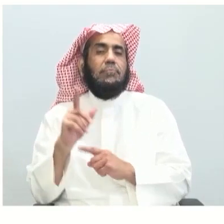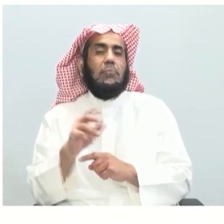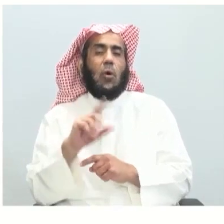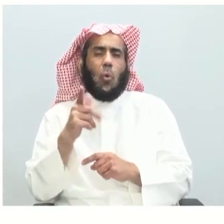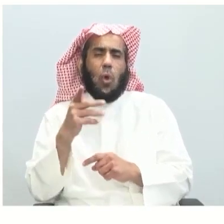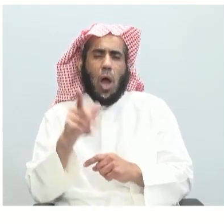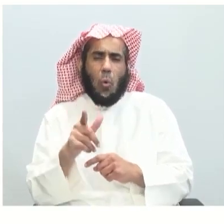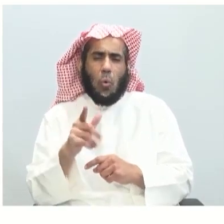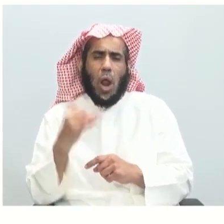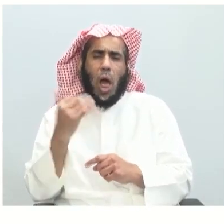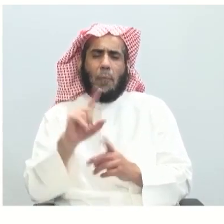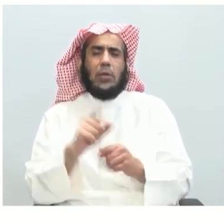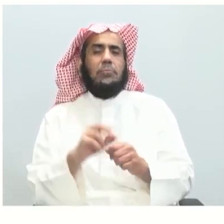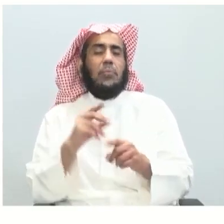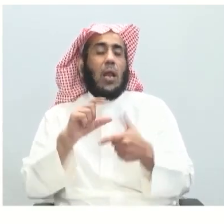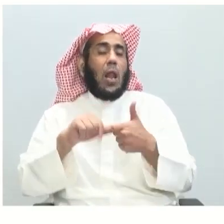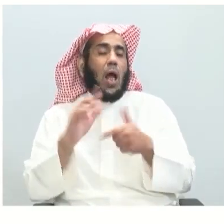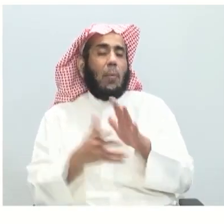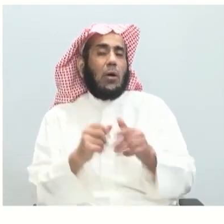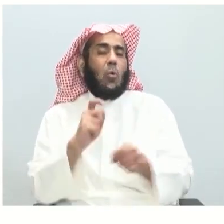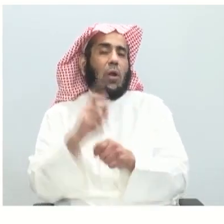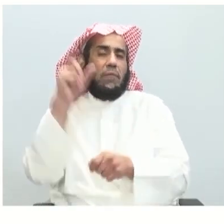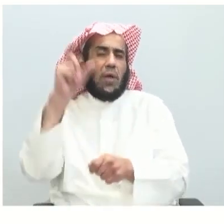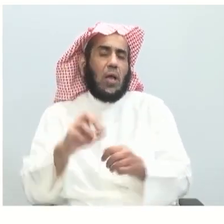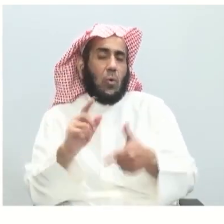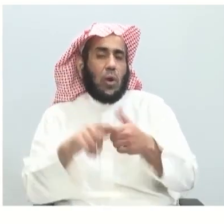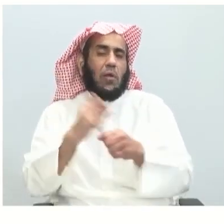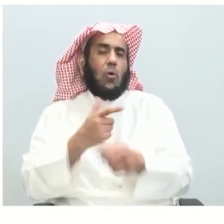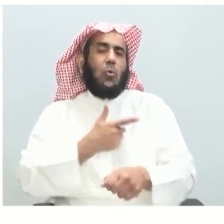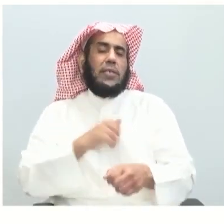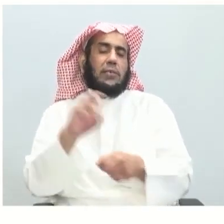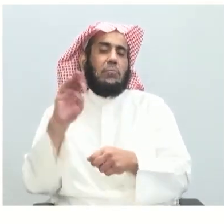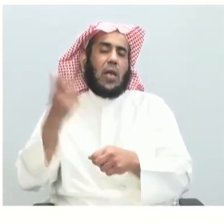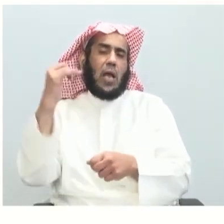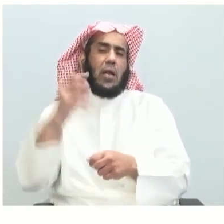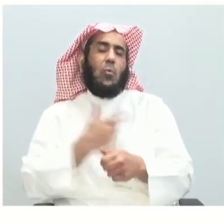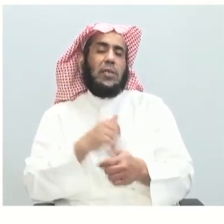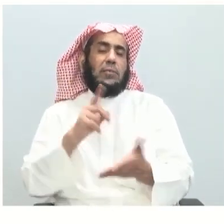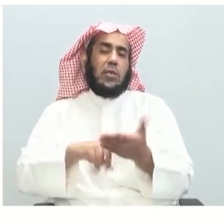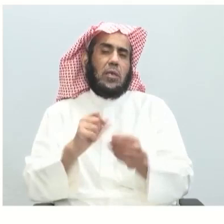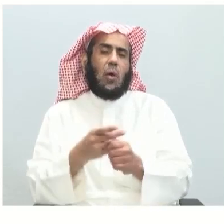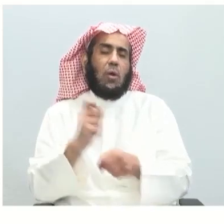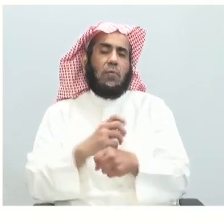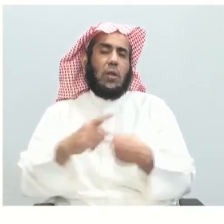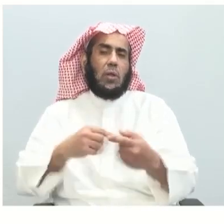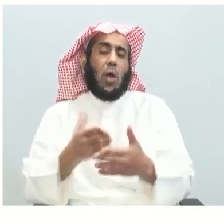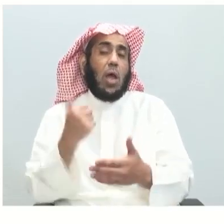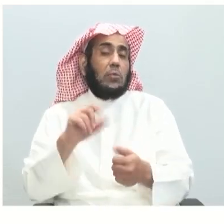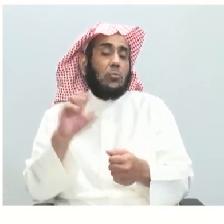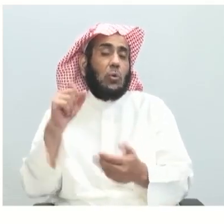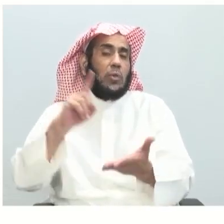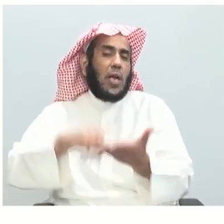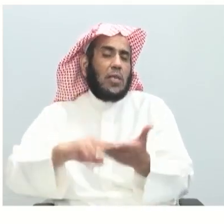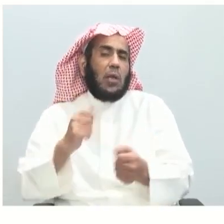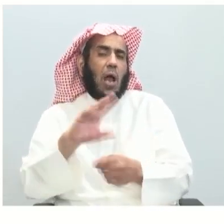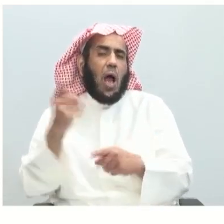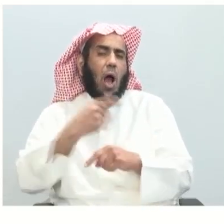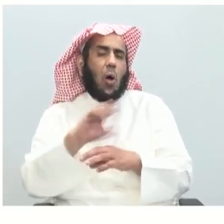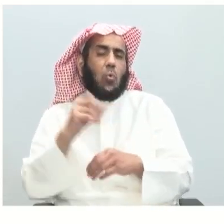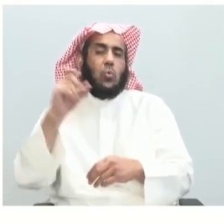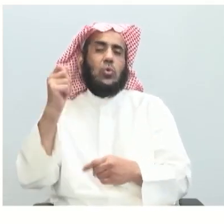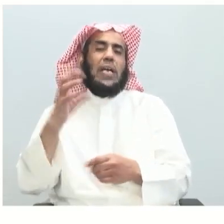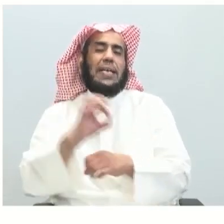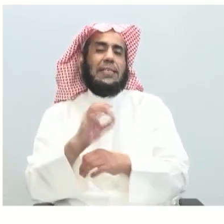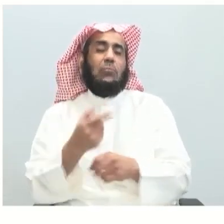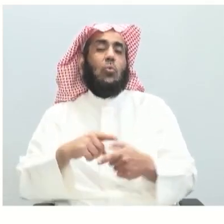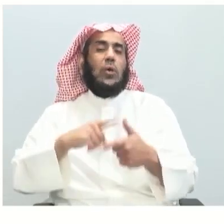الخبر كما تذكر والفاعل هنا بالفاعل اسم كان وخبر انا والفعل المضارع غير المسبوق بناصب ولا جازم وتابع